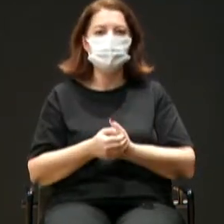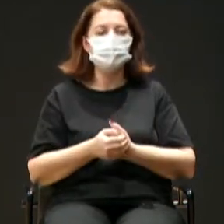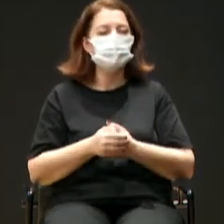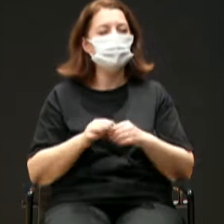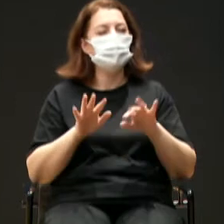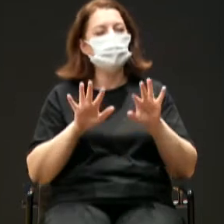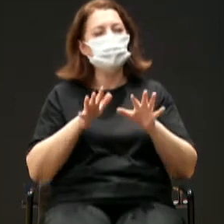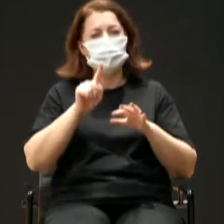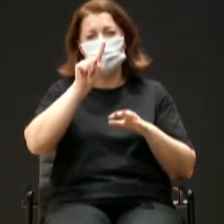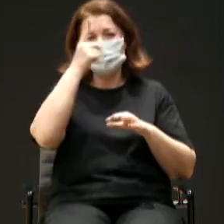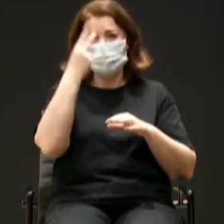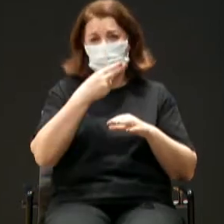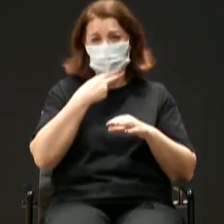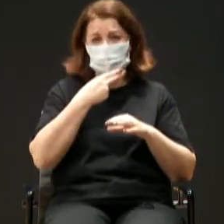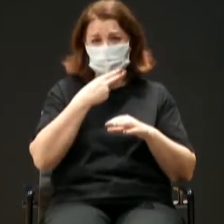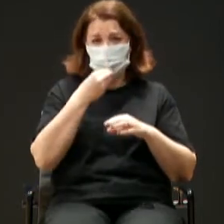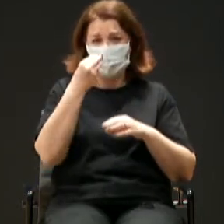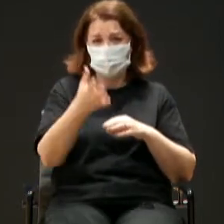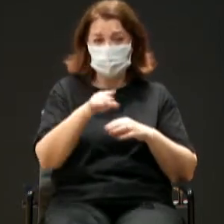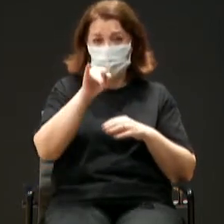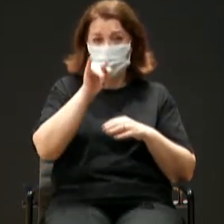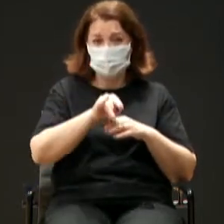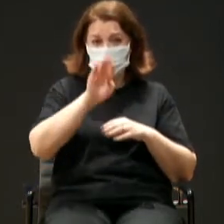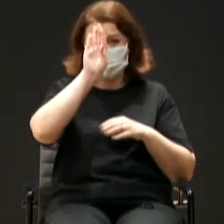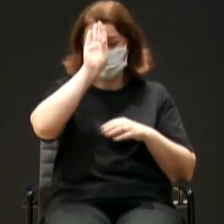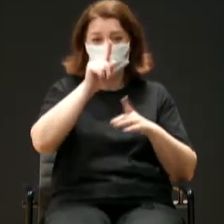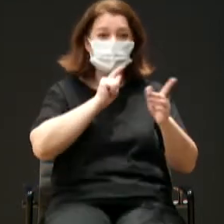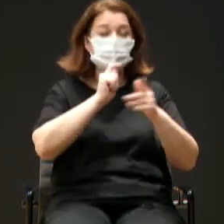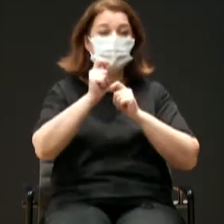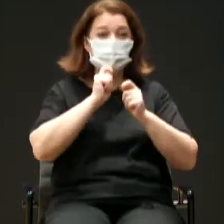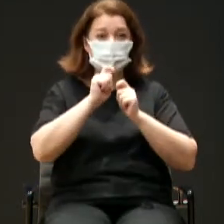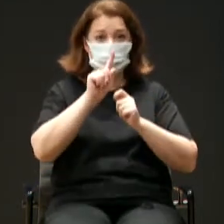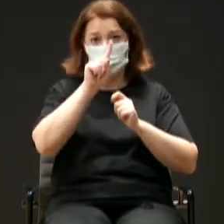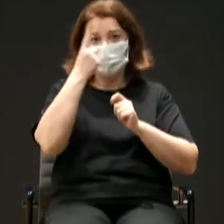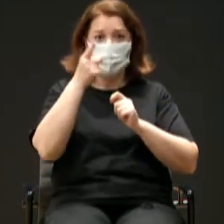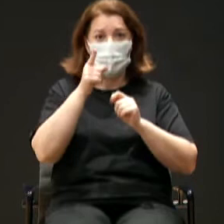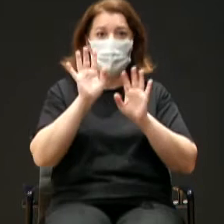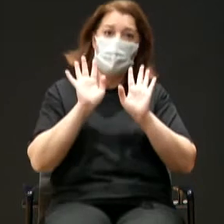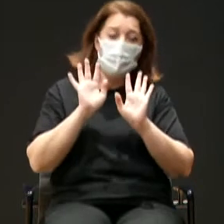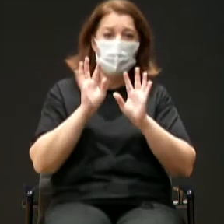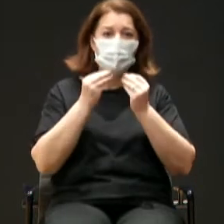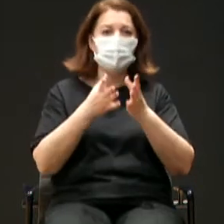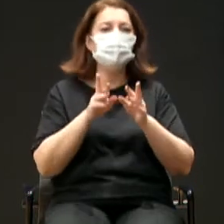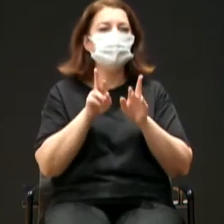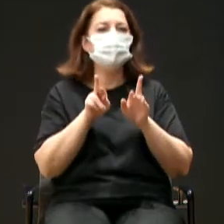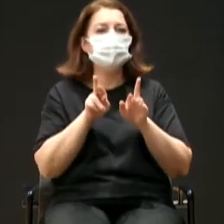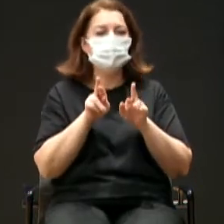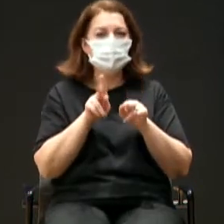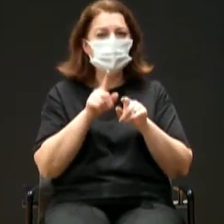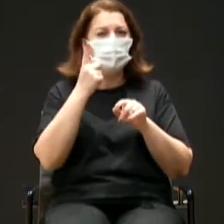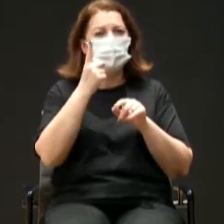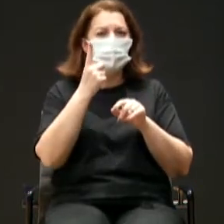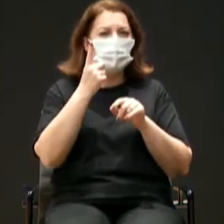Sanki sadece kadınlarımıza verilen haklar İstanbul Sözleşmesi ile verilmiş gibi bir